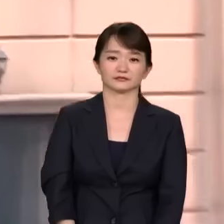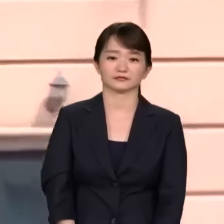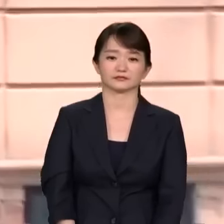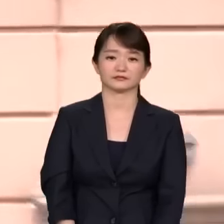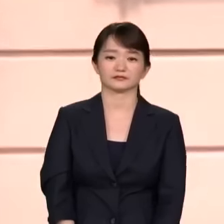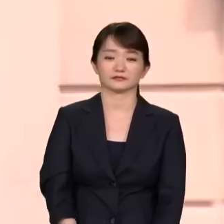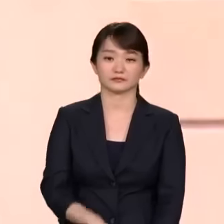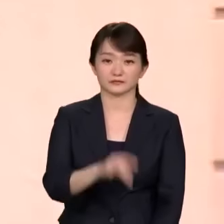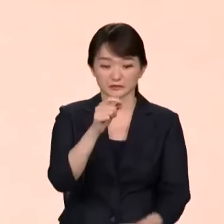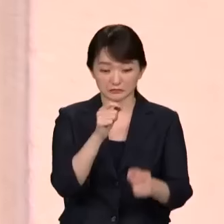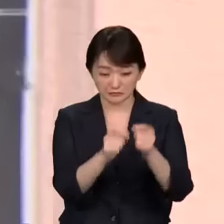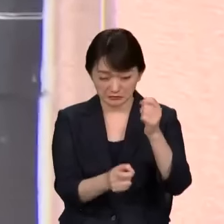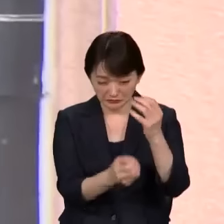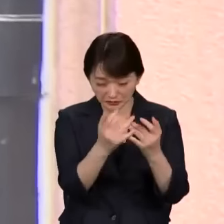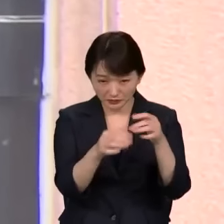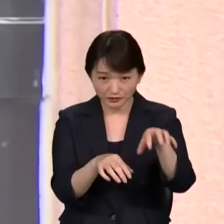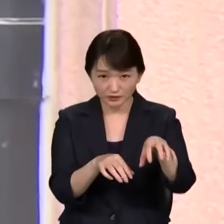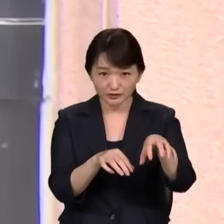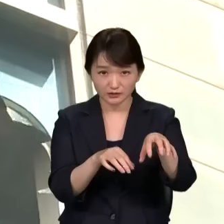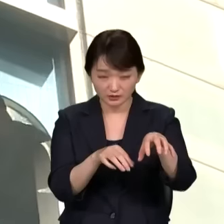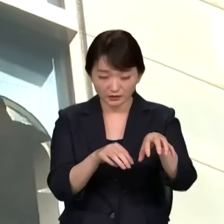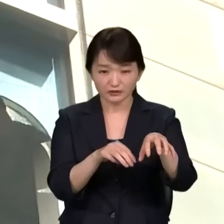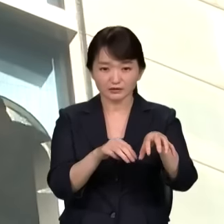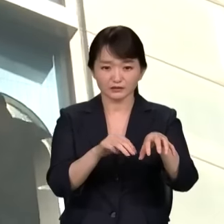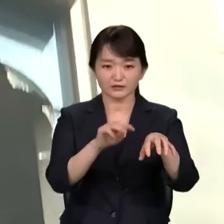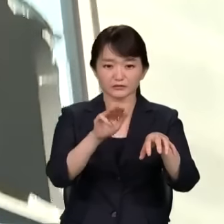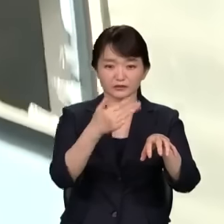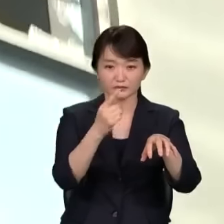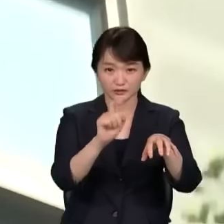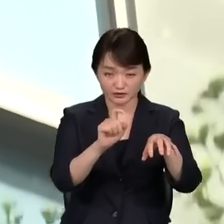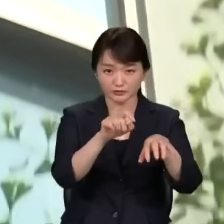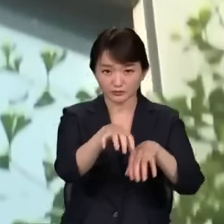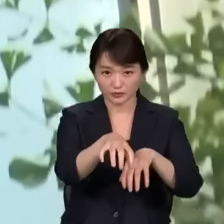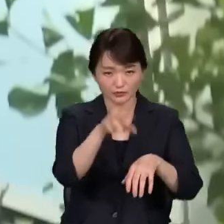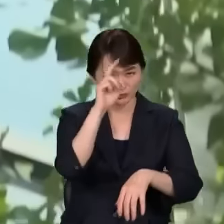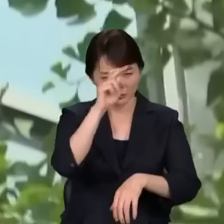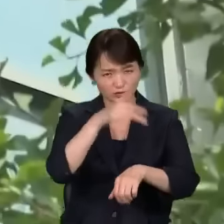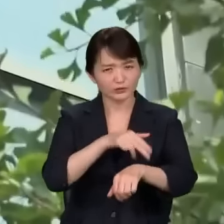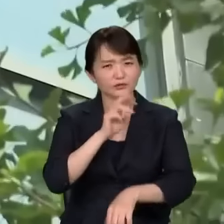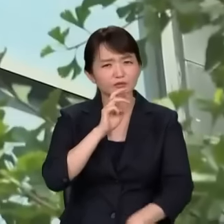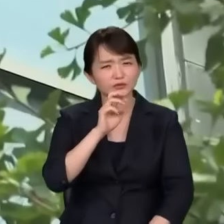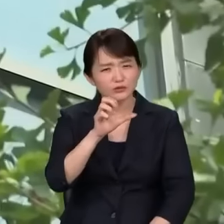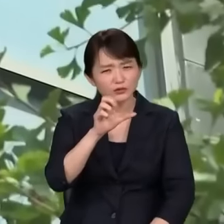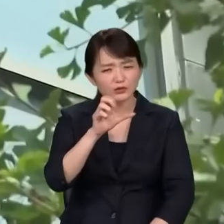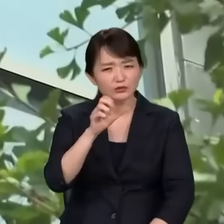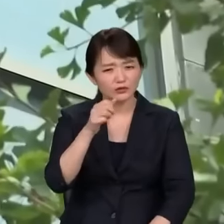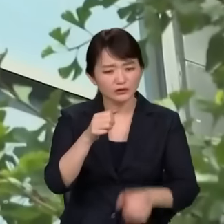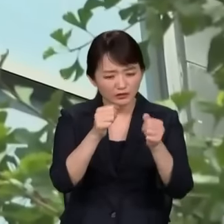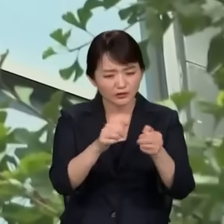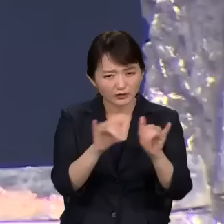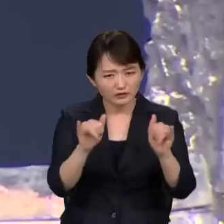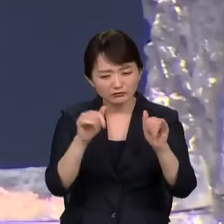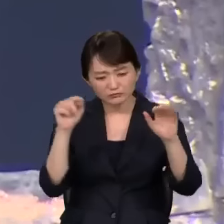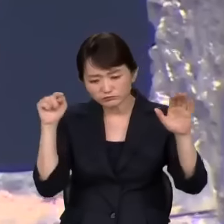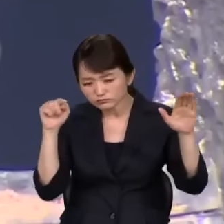최초 발화 지점은 810호 객실입니다. 오후 7시 31분 투숙객 한 명이 객실에